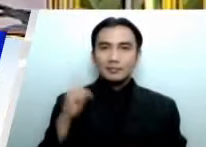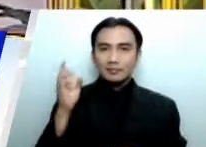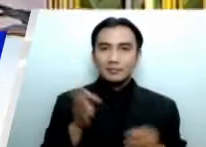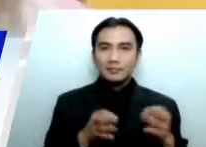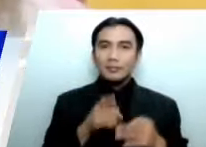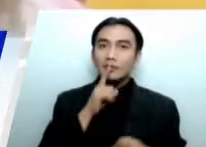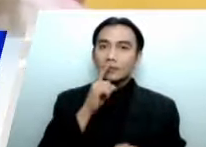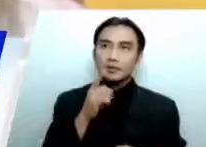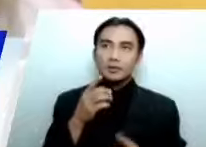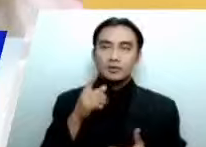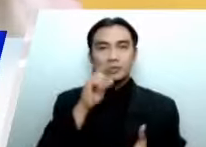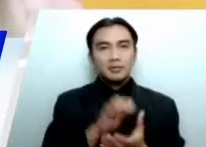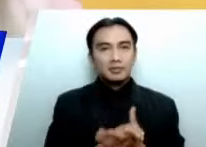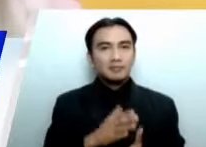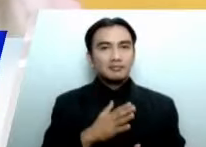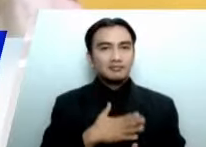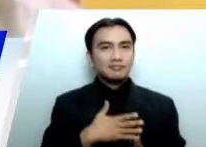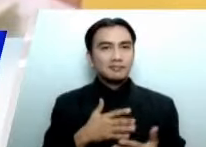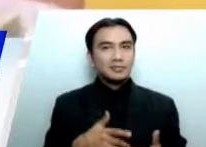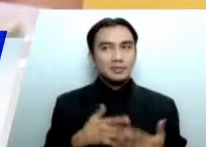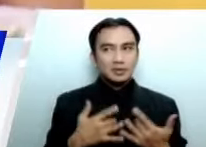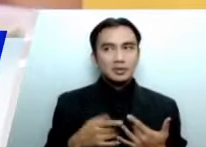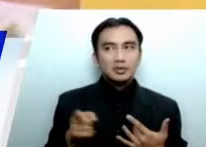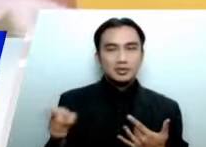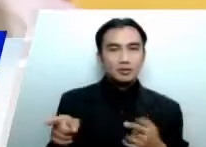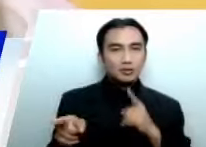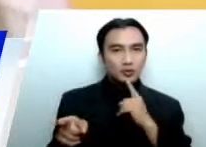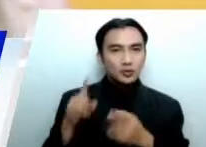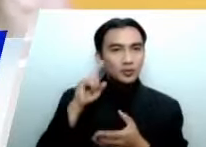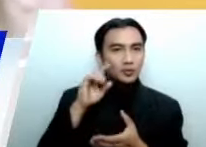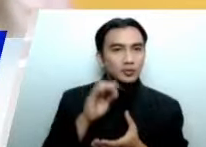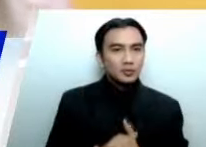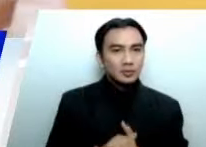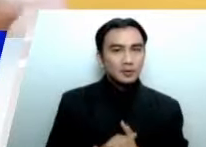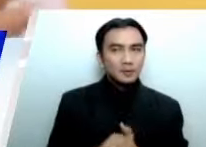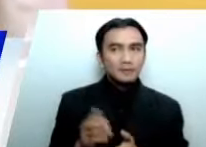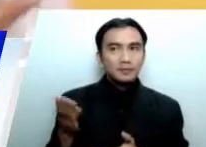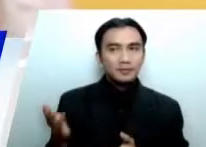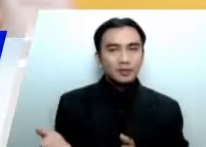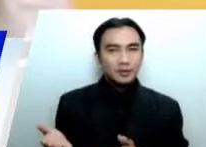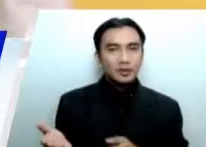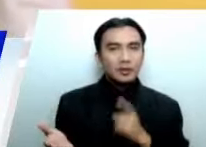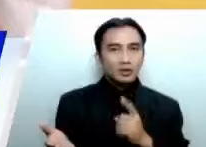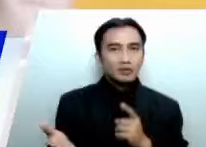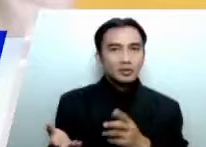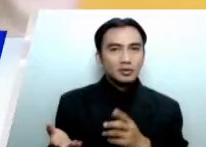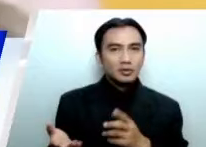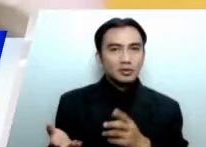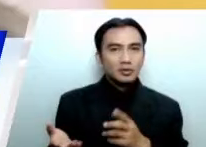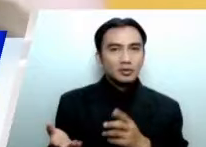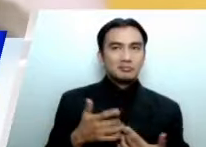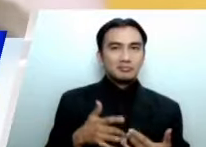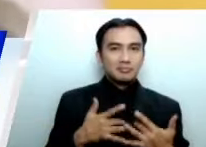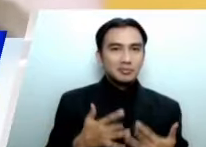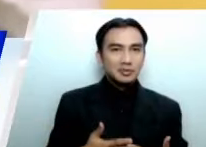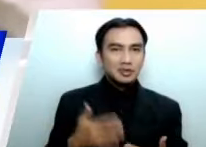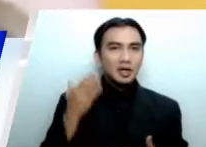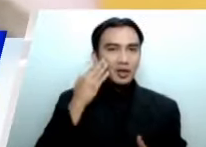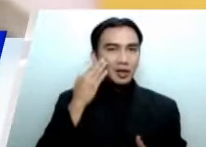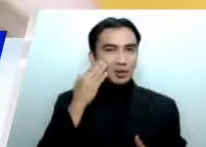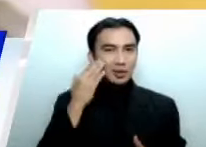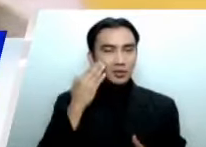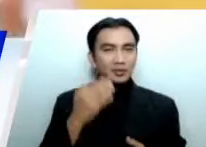his belief in what he knows, like my heart, the heart that he knows. He knew that